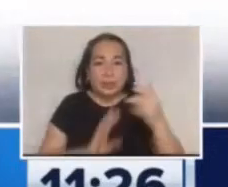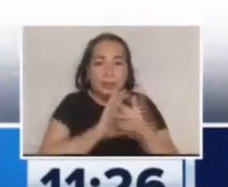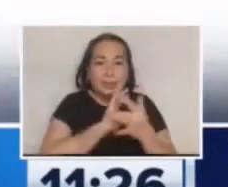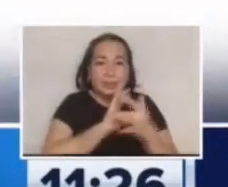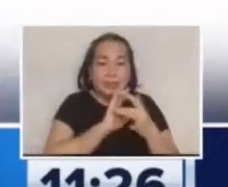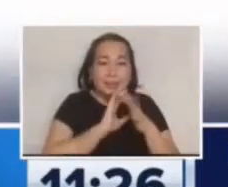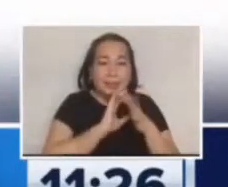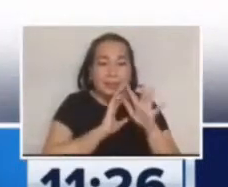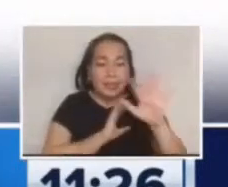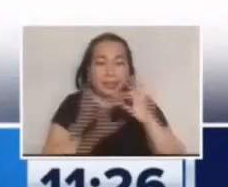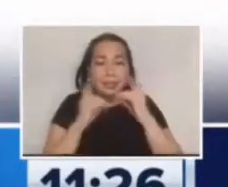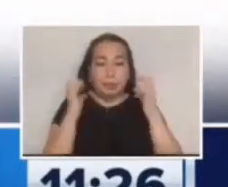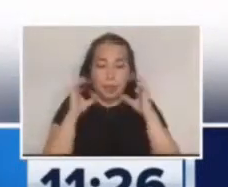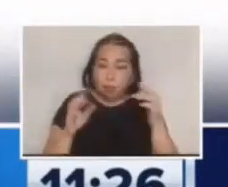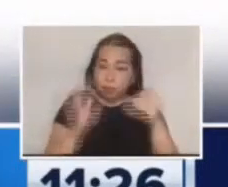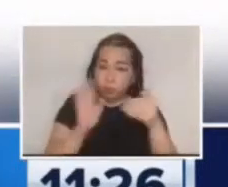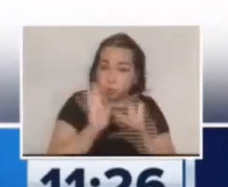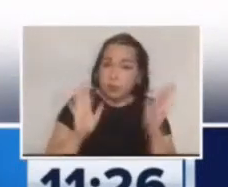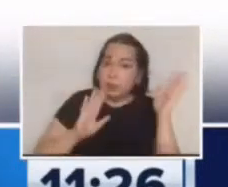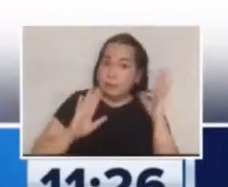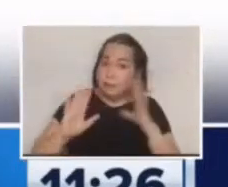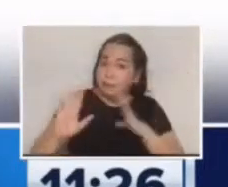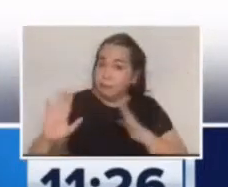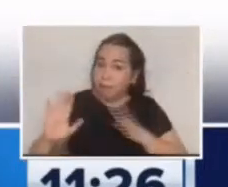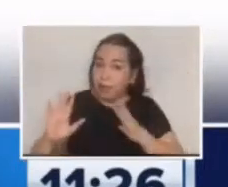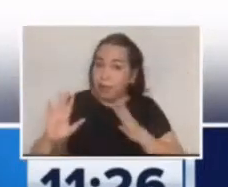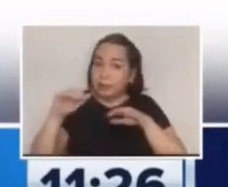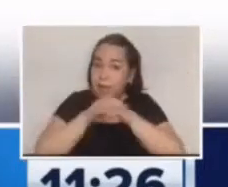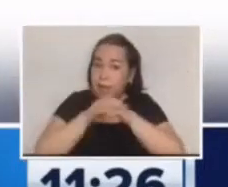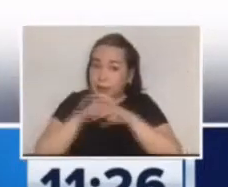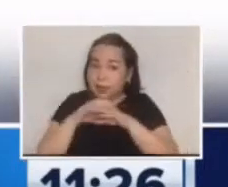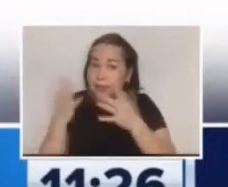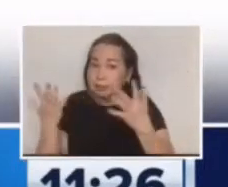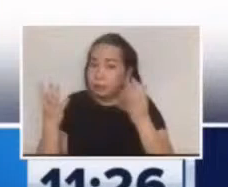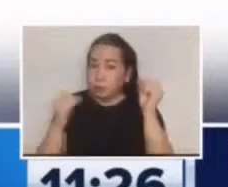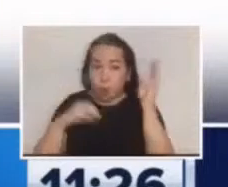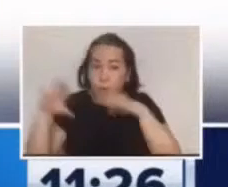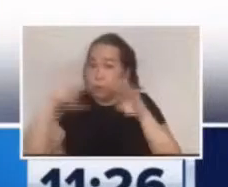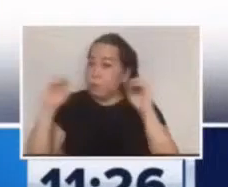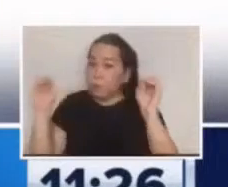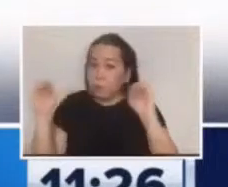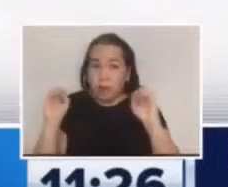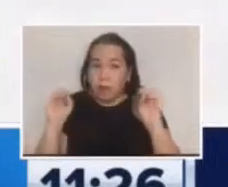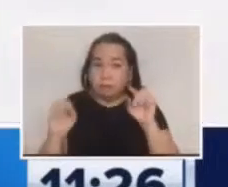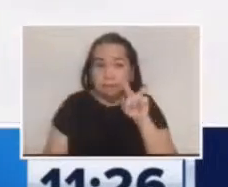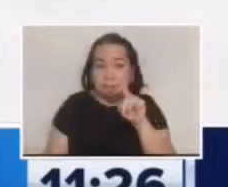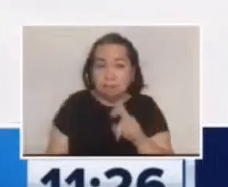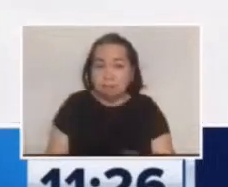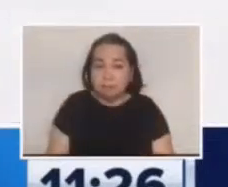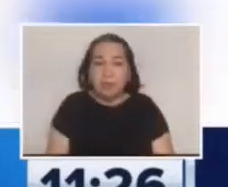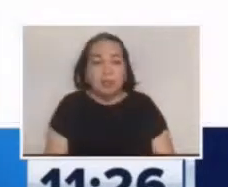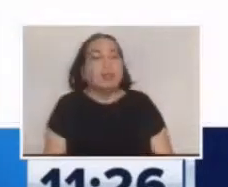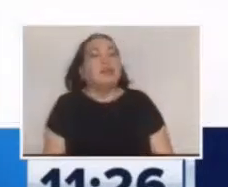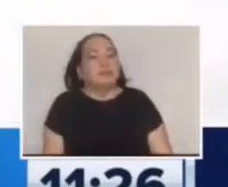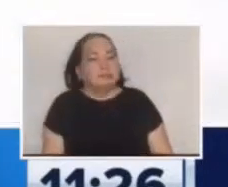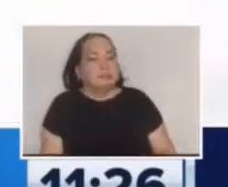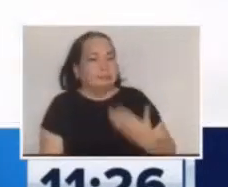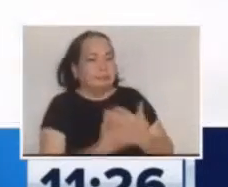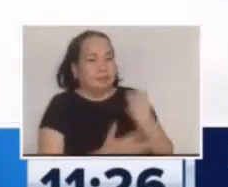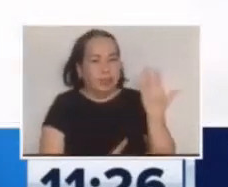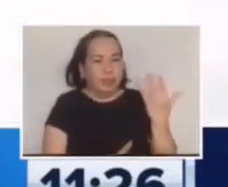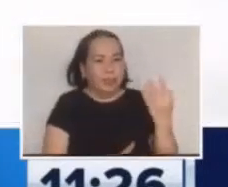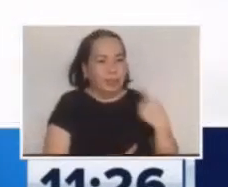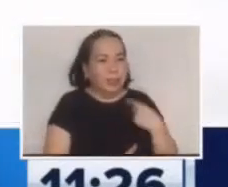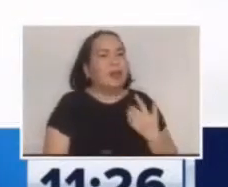kasi hindi pa maramihan hindi pa yung lahat ng mag-aaral ay kailangan magpunta dito. Nasabi na